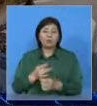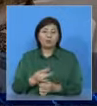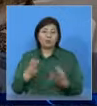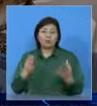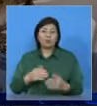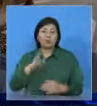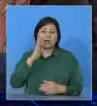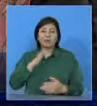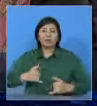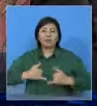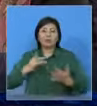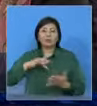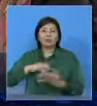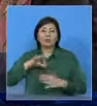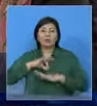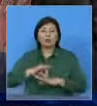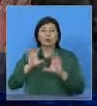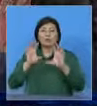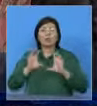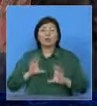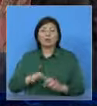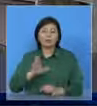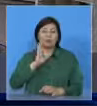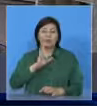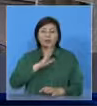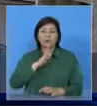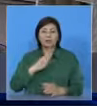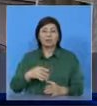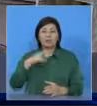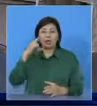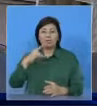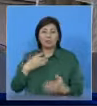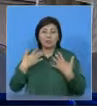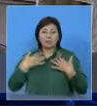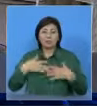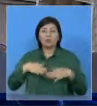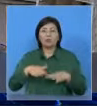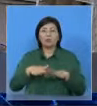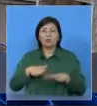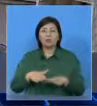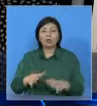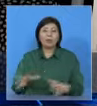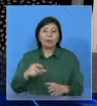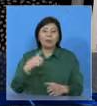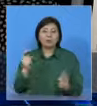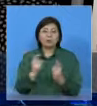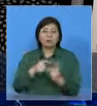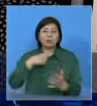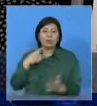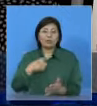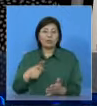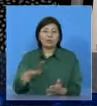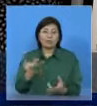тағзым орталығында өтуі заңдылық. Қыз келіншектерге қазақы киім тігуді, салт дәстүрді сақтауды, бір сөзбен айтқанда